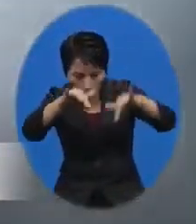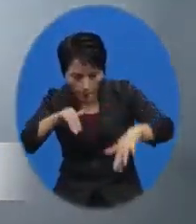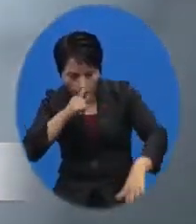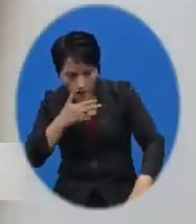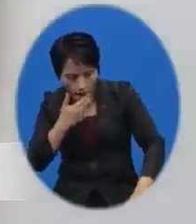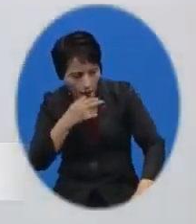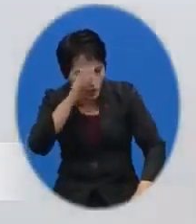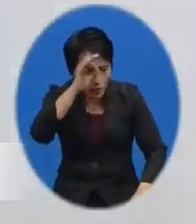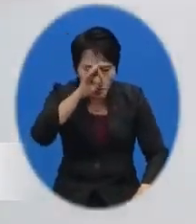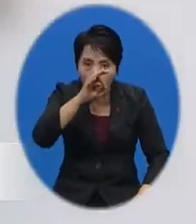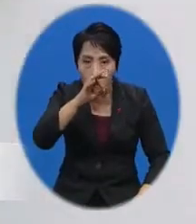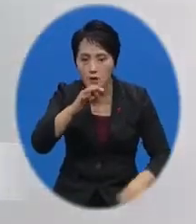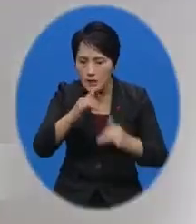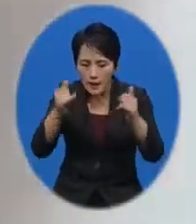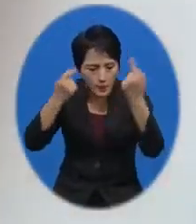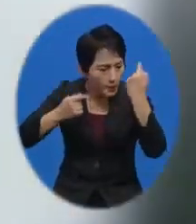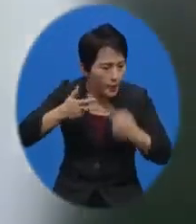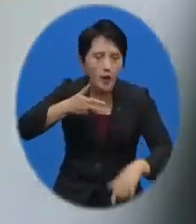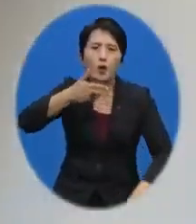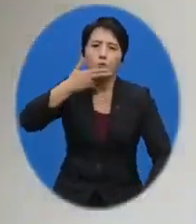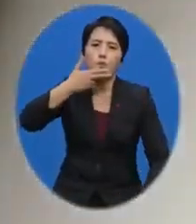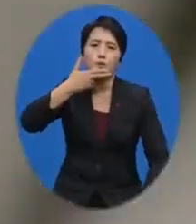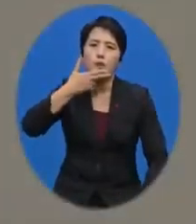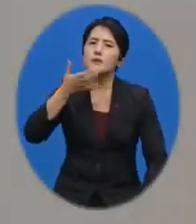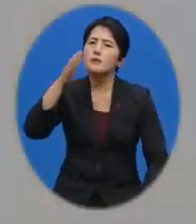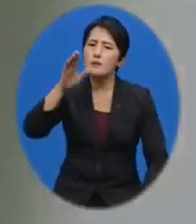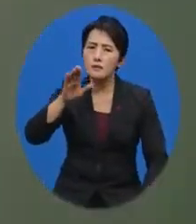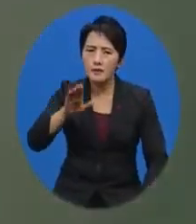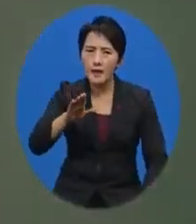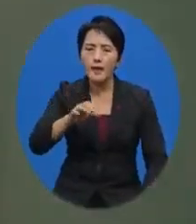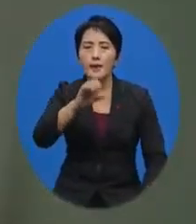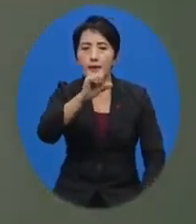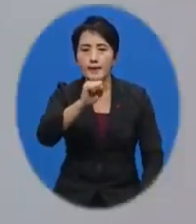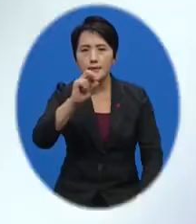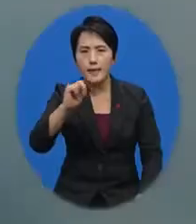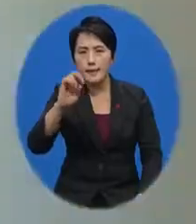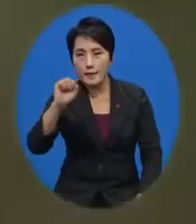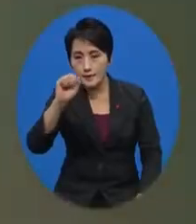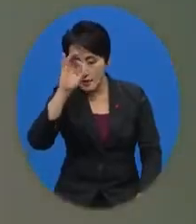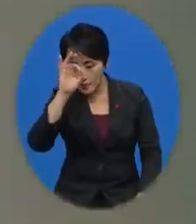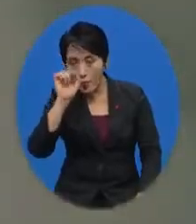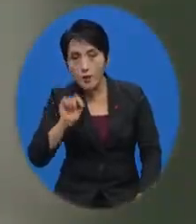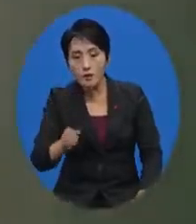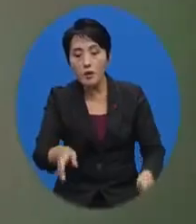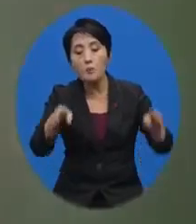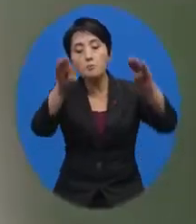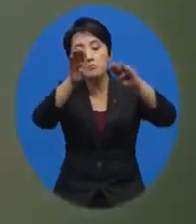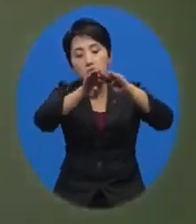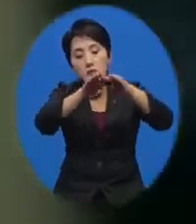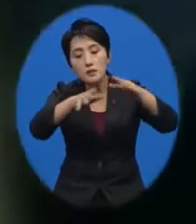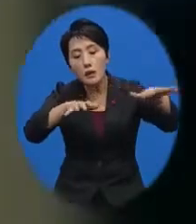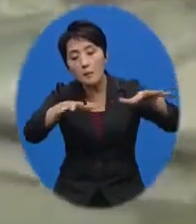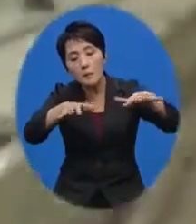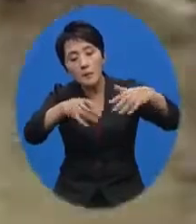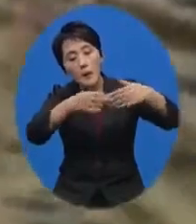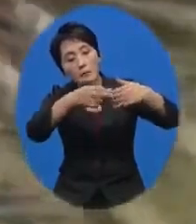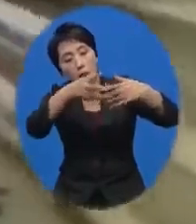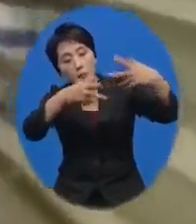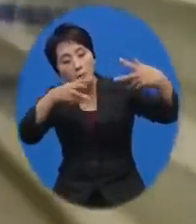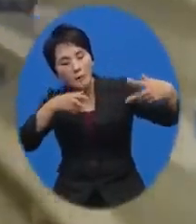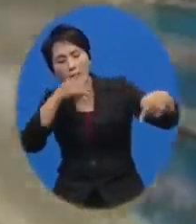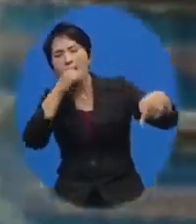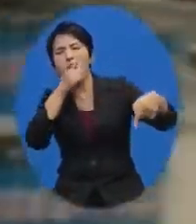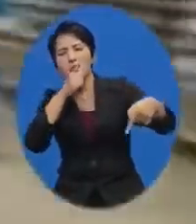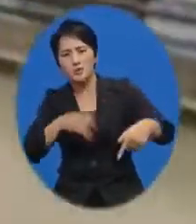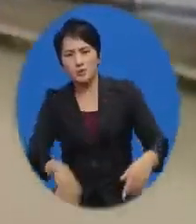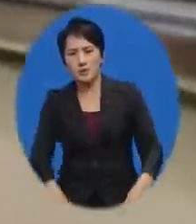없다고 밝혔습니다. 그러나 소셜미디어상에는 건물에 금이 가는 등의 피해 사진이 올라오기도 했습니다. 이번